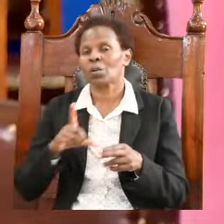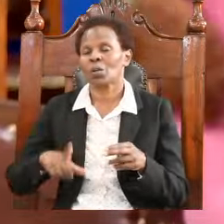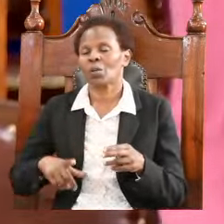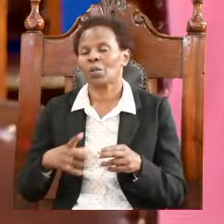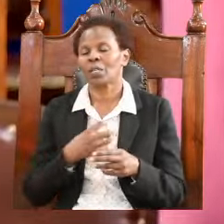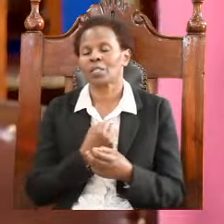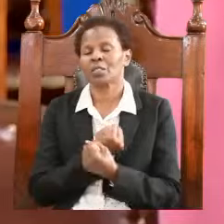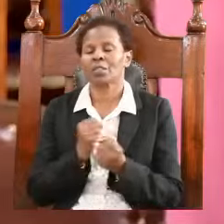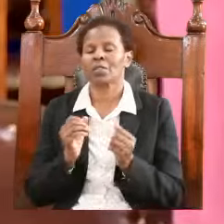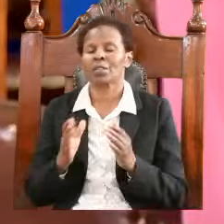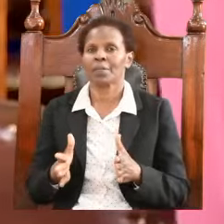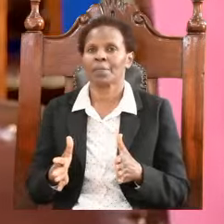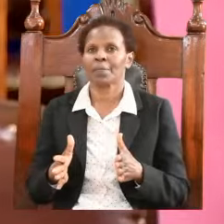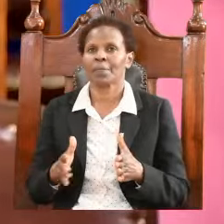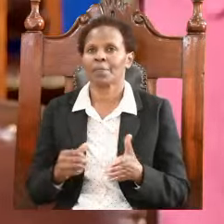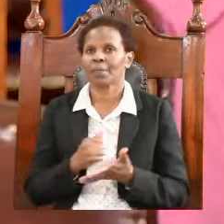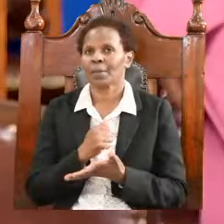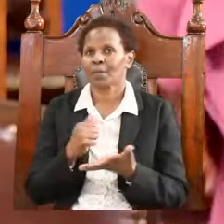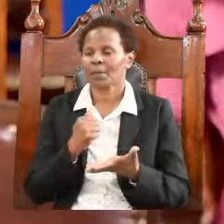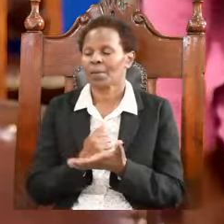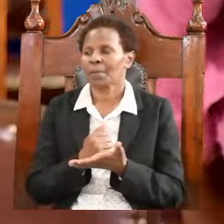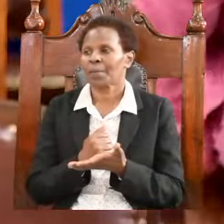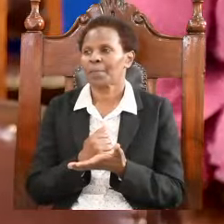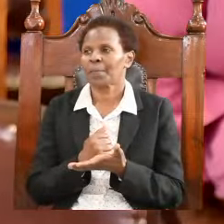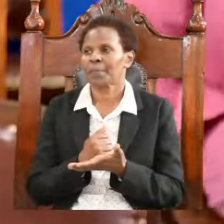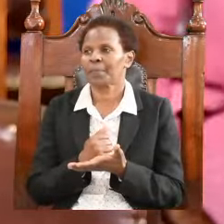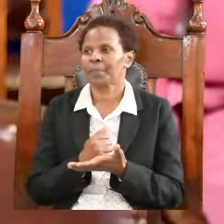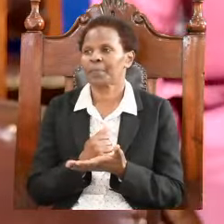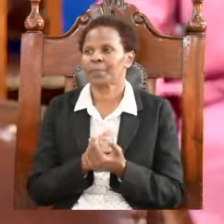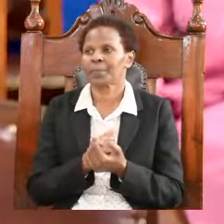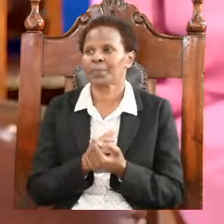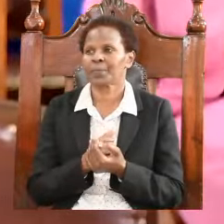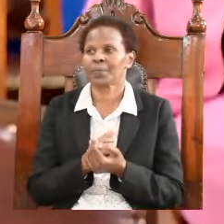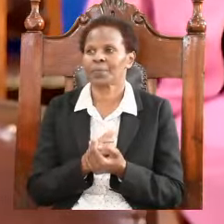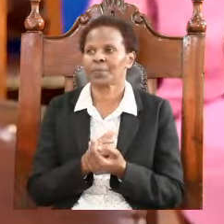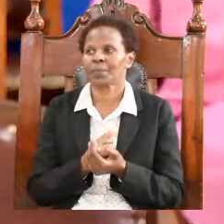muhonokia witu amen tuikare ithi